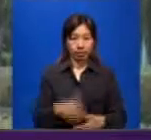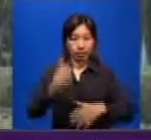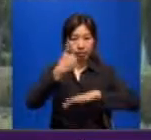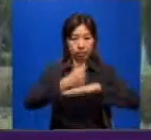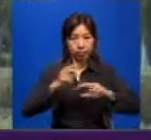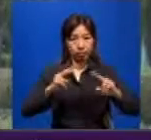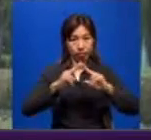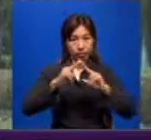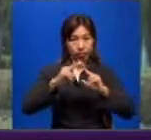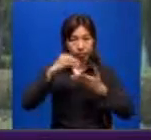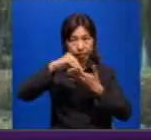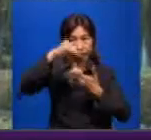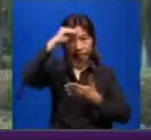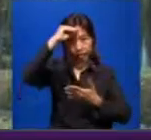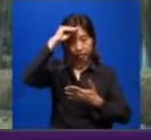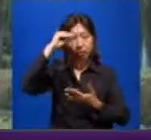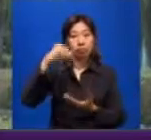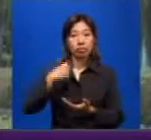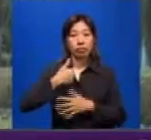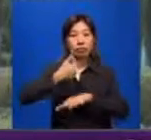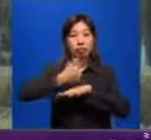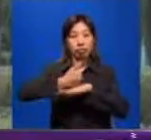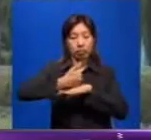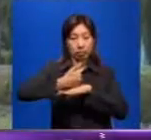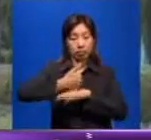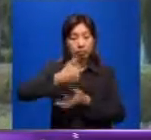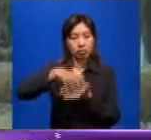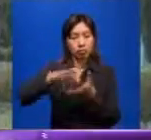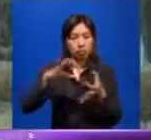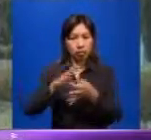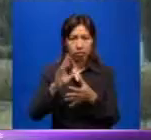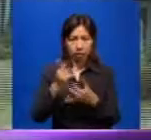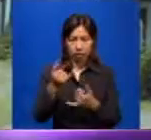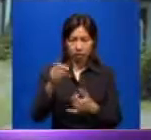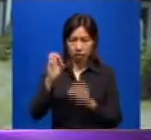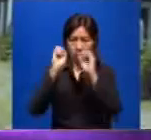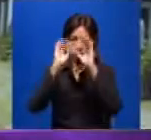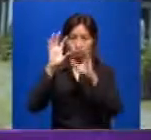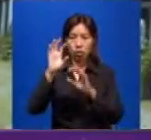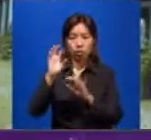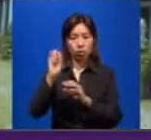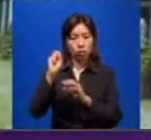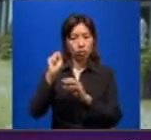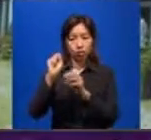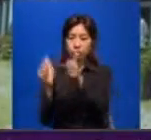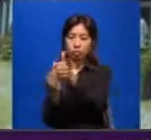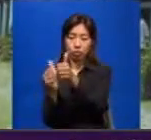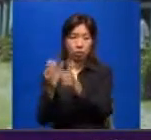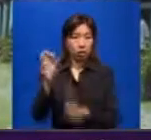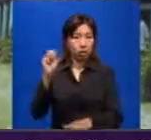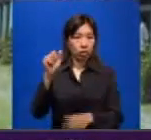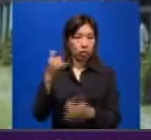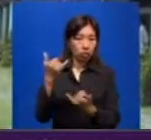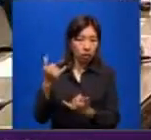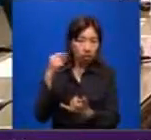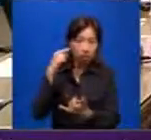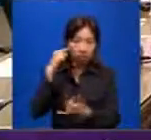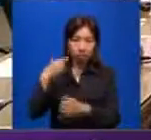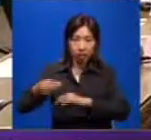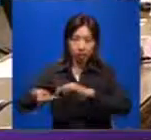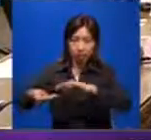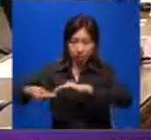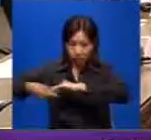รัฐมนตรีว่าการกระทรวงศึกษาธิการเปิดเผยว่าจากการติดตามการสอบแข่งขันครูผู้ช่วยยังไม่ได้รับรายงานการทุจริตเพิ่ม